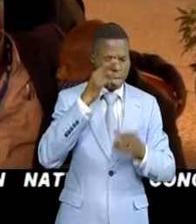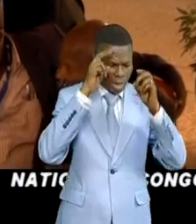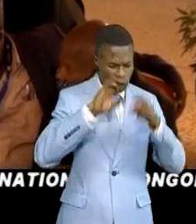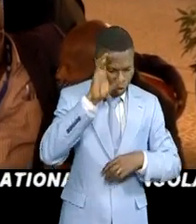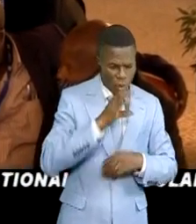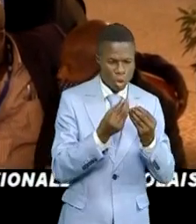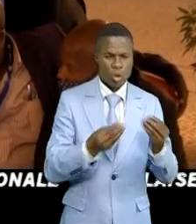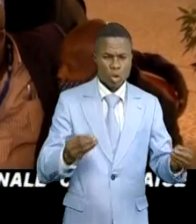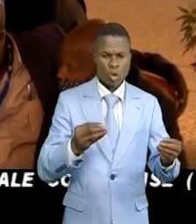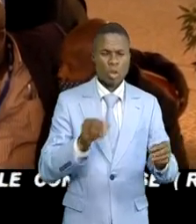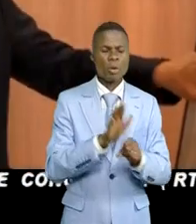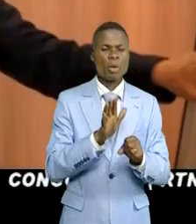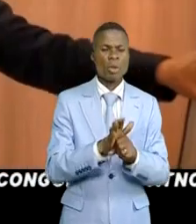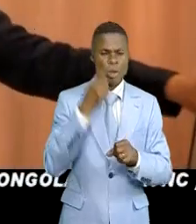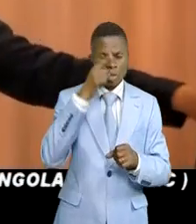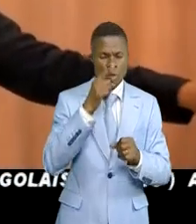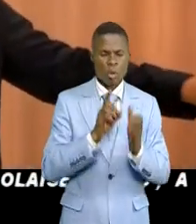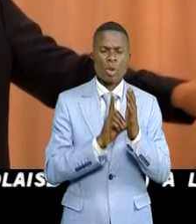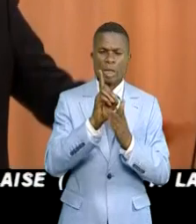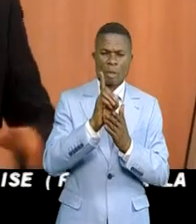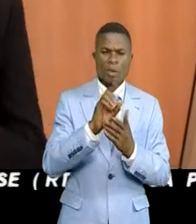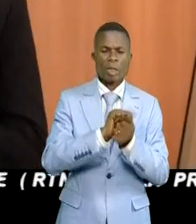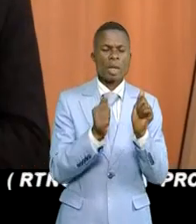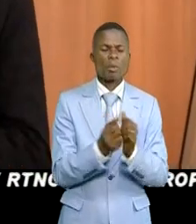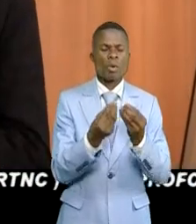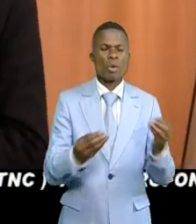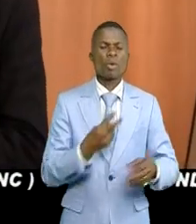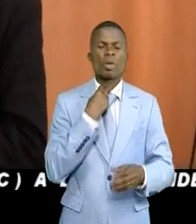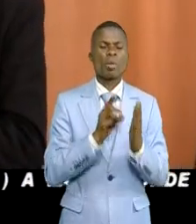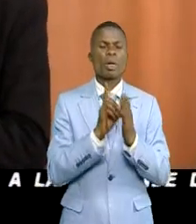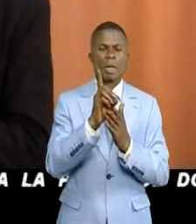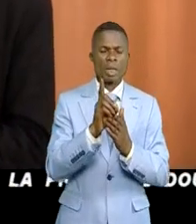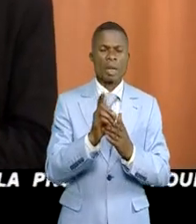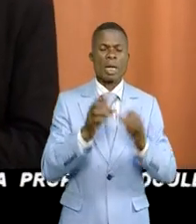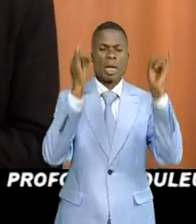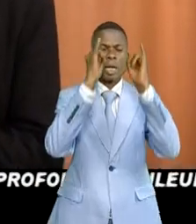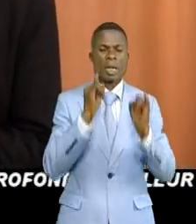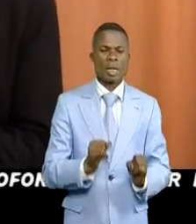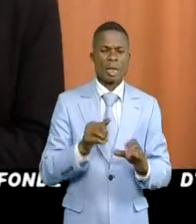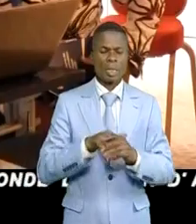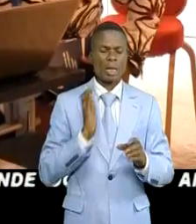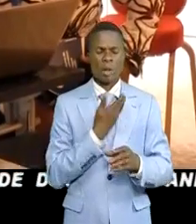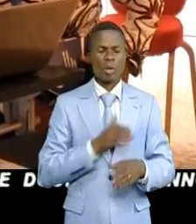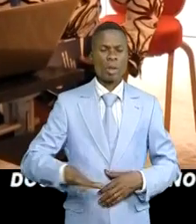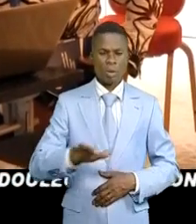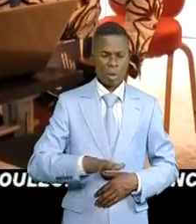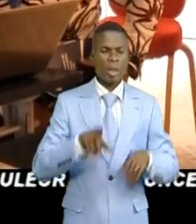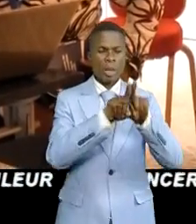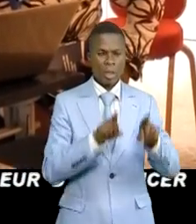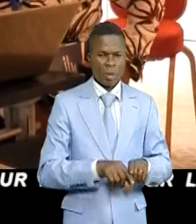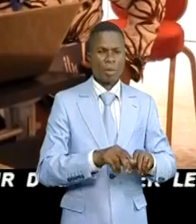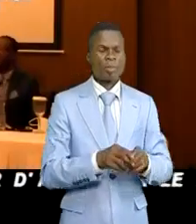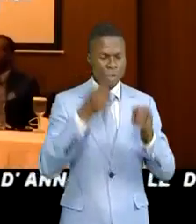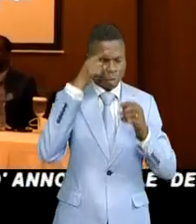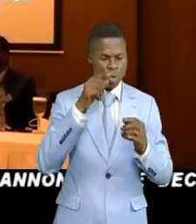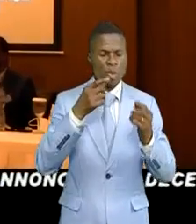examiné le voisin moyen de relever autant de défis qui freinent le développement numérique en République démocratique du Congo afin d'atteindre